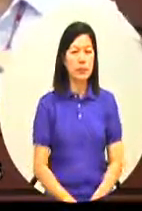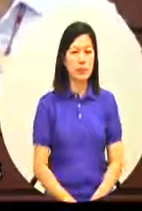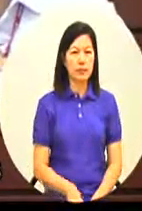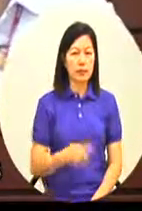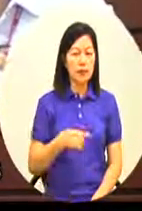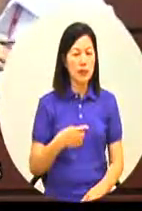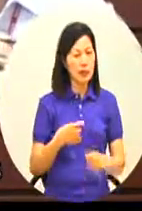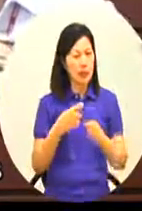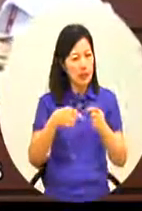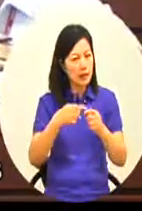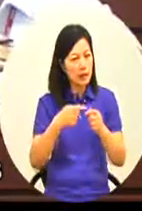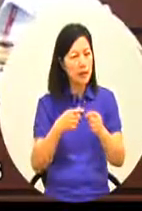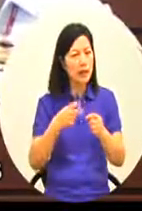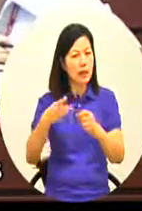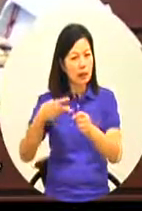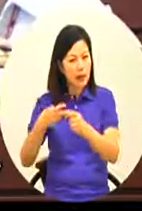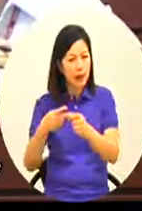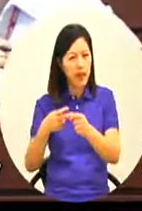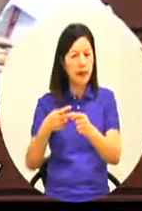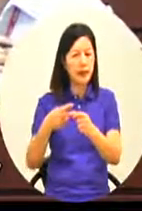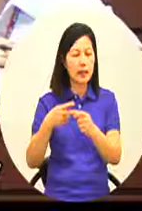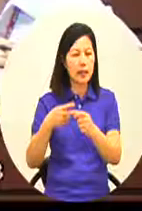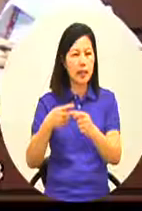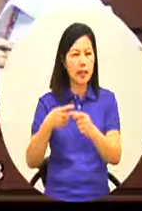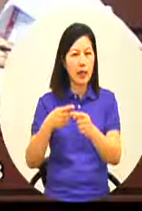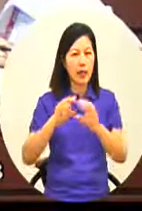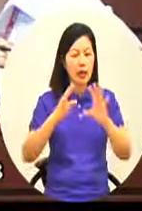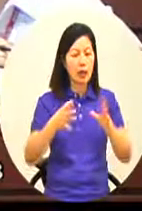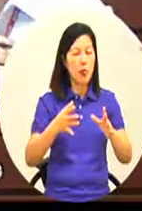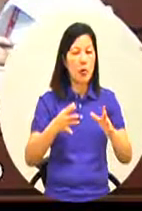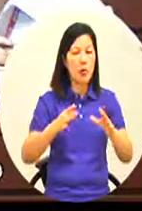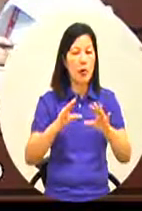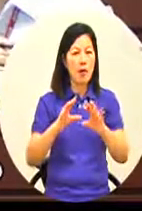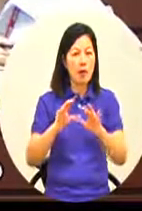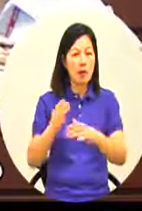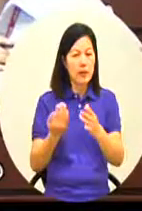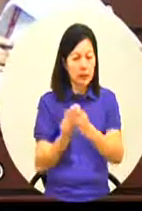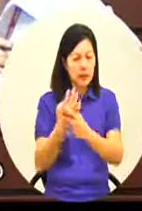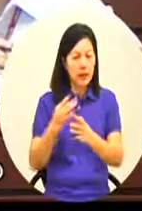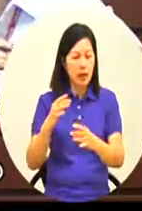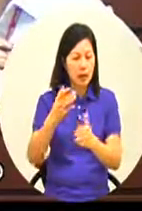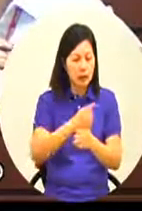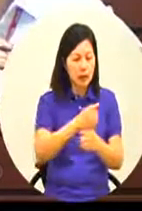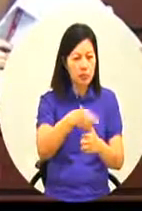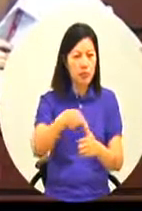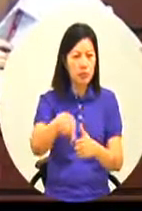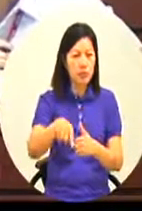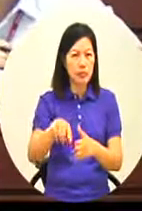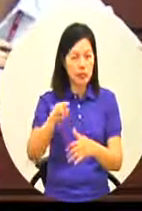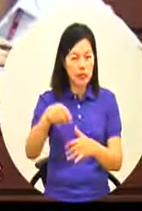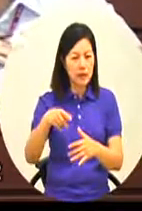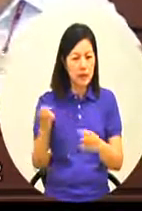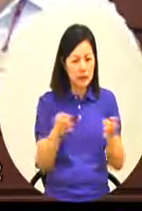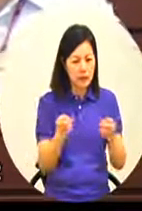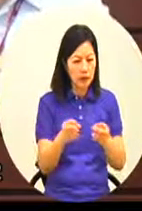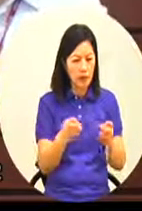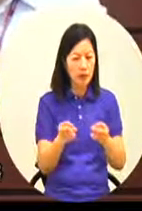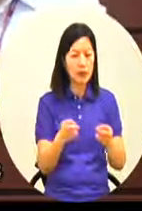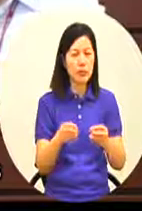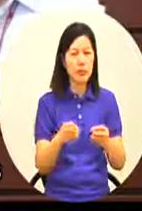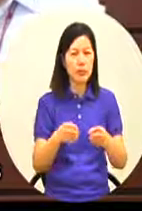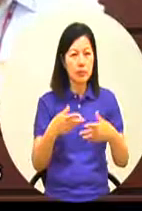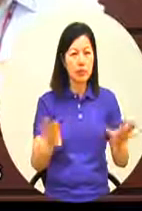大概一年多，将近两年啊，跟国产署、跟台铁还有军备局就金马宾馆这个多次的协商，那总算